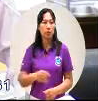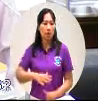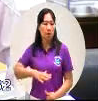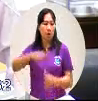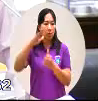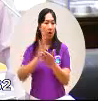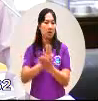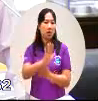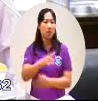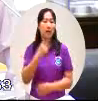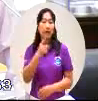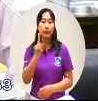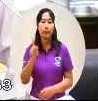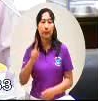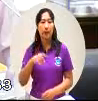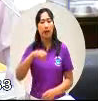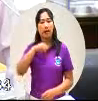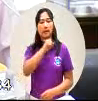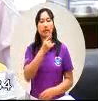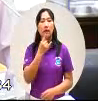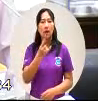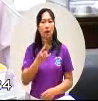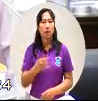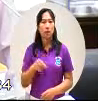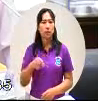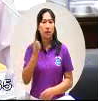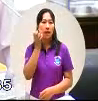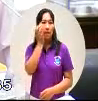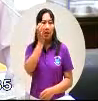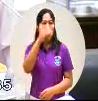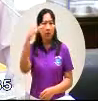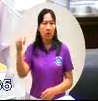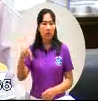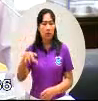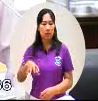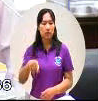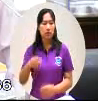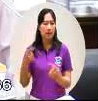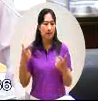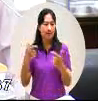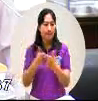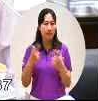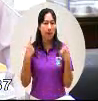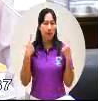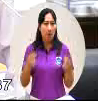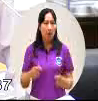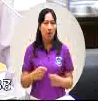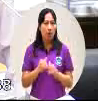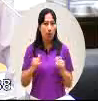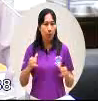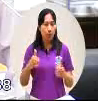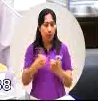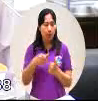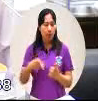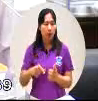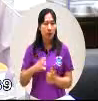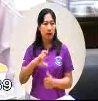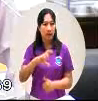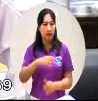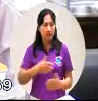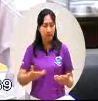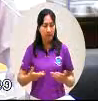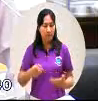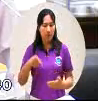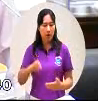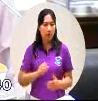了我想这个呢，在冈山这个区块也配合我们圆明会这个方案来推动一